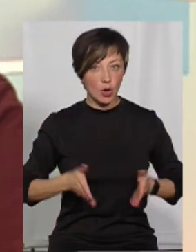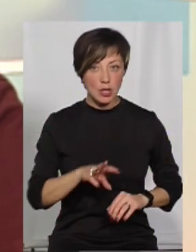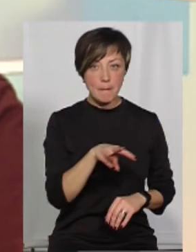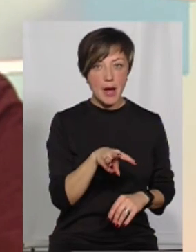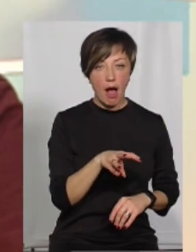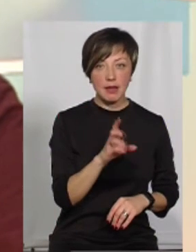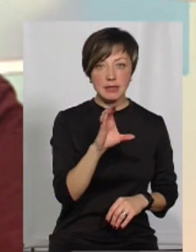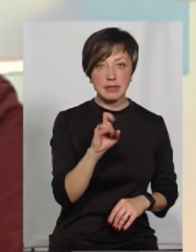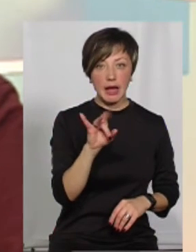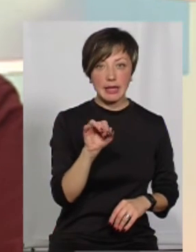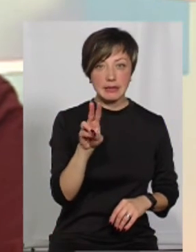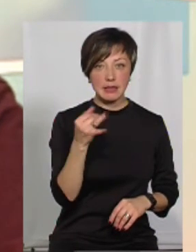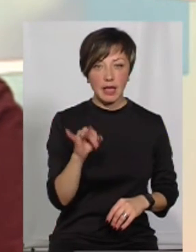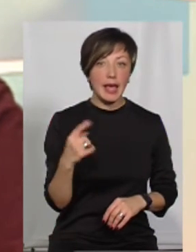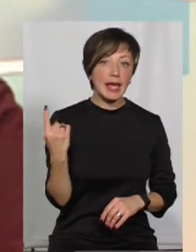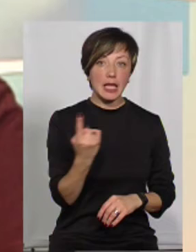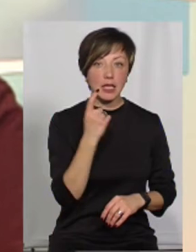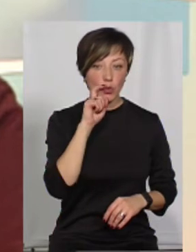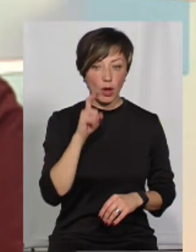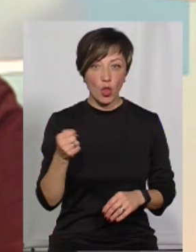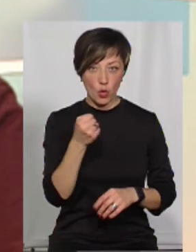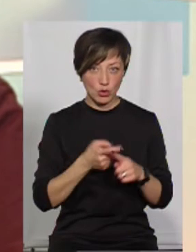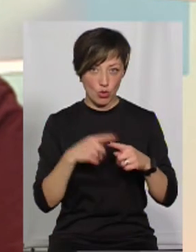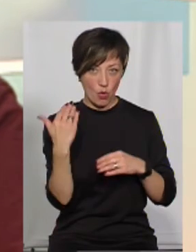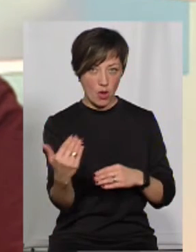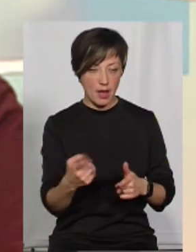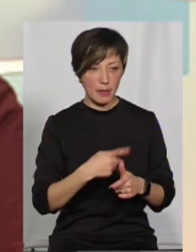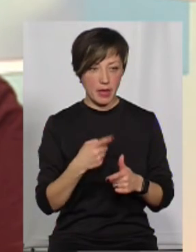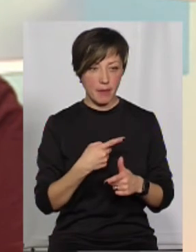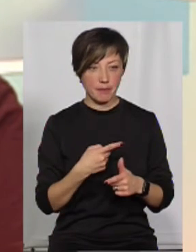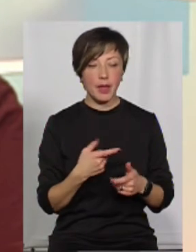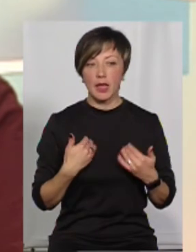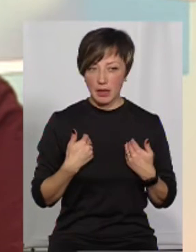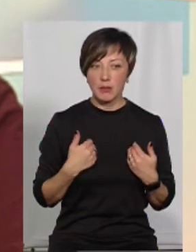народження Михайла Старицького. Відповідно, ми єдиний театр на Україні, який носить його ім'я.